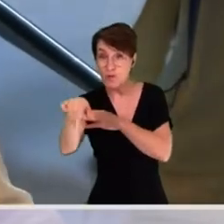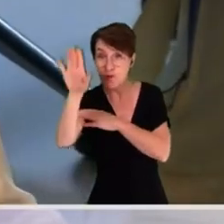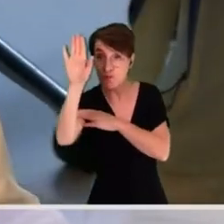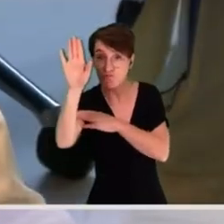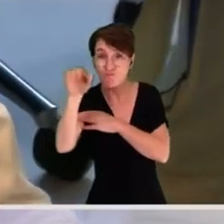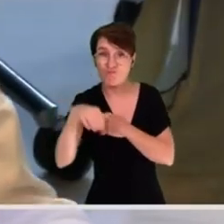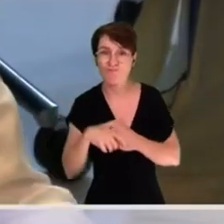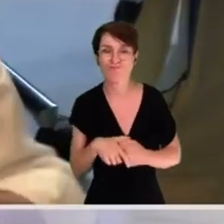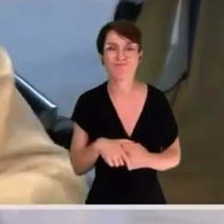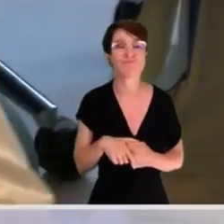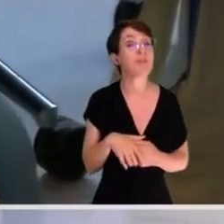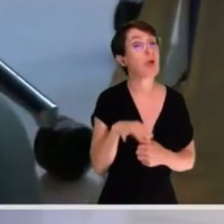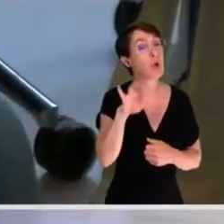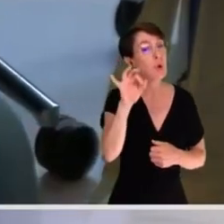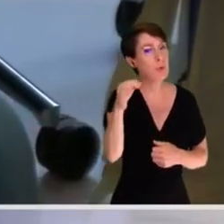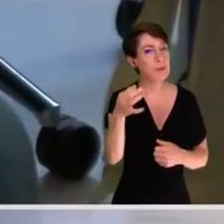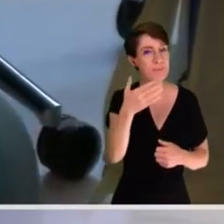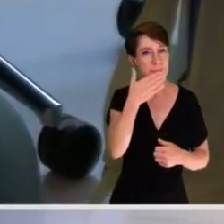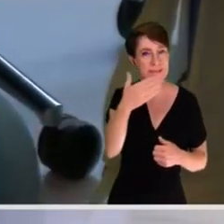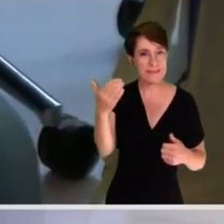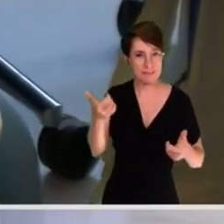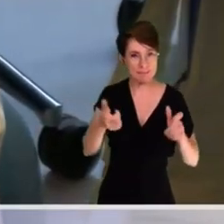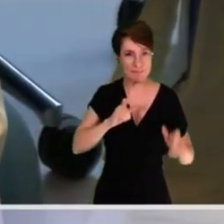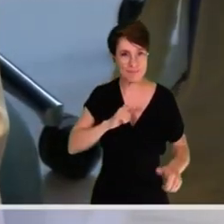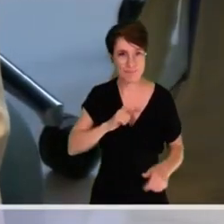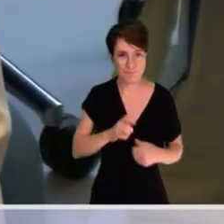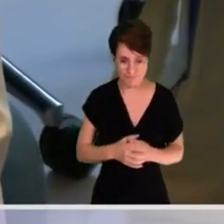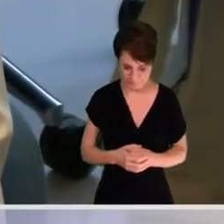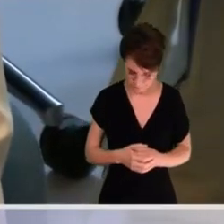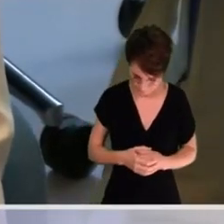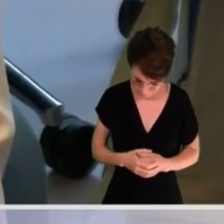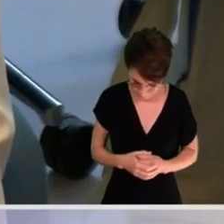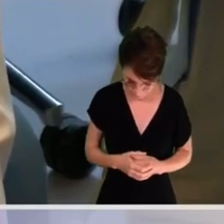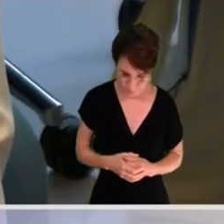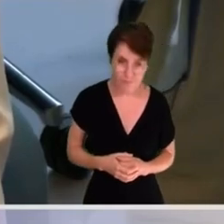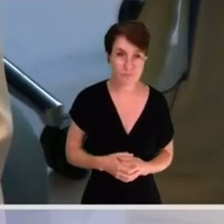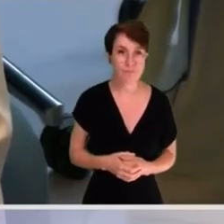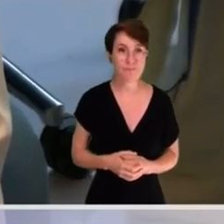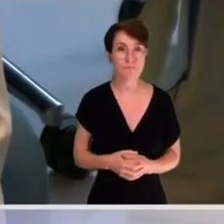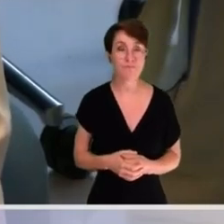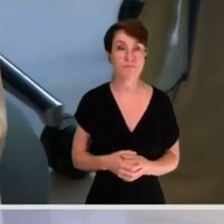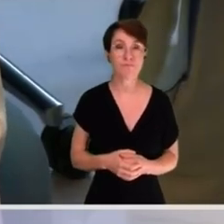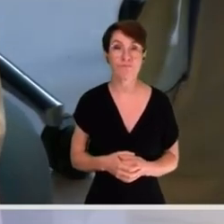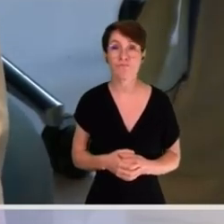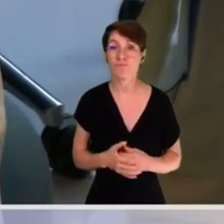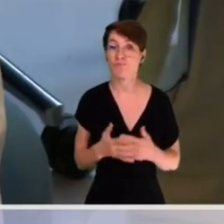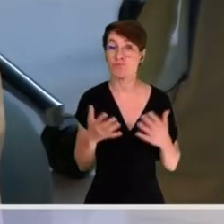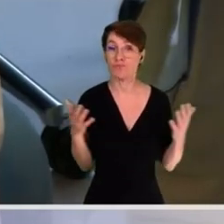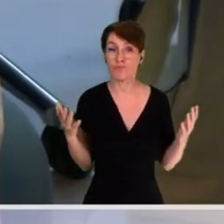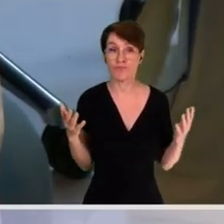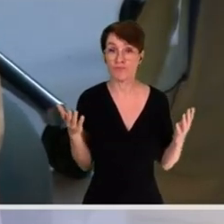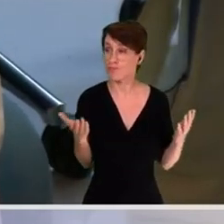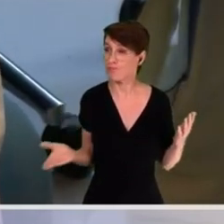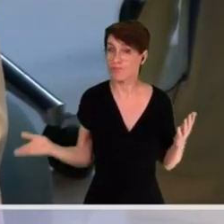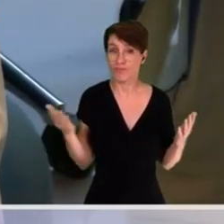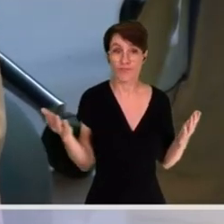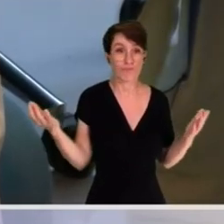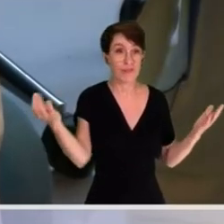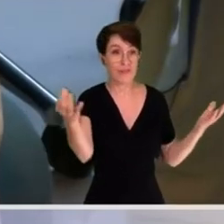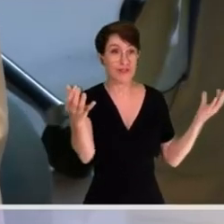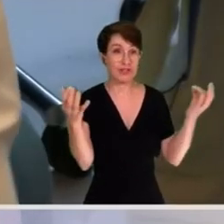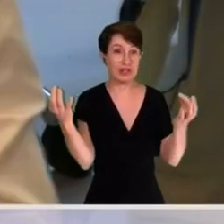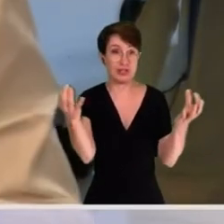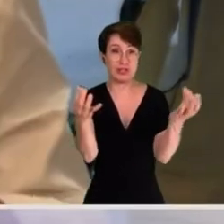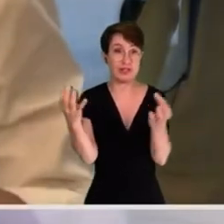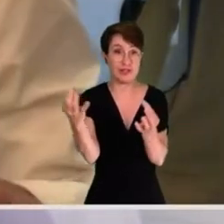Oui, merci. Euh, Écoutez, au fond, il faut résumer, je crois que beaucoup l'ont dit,